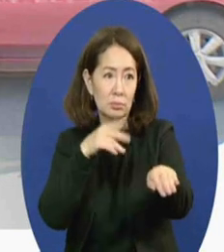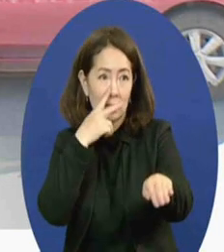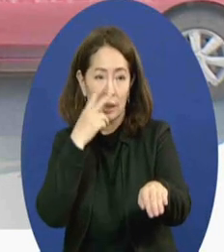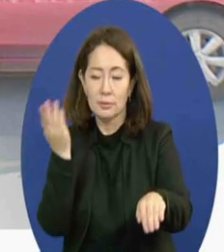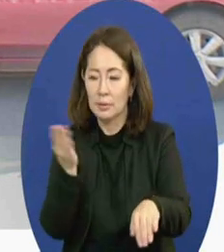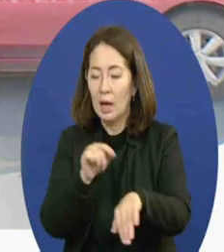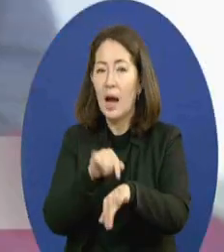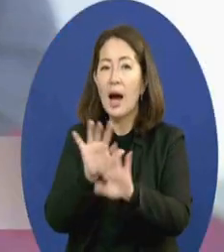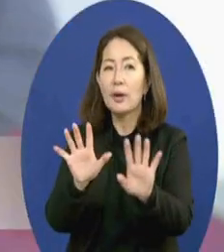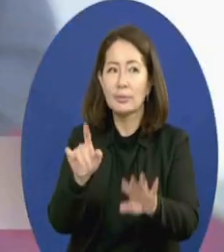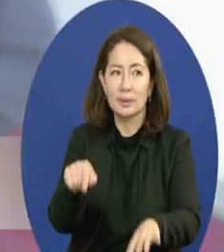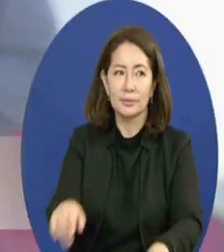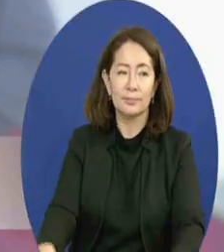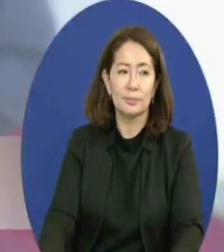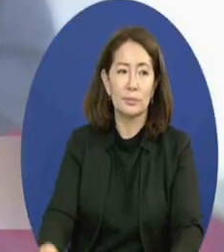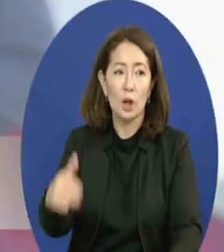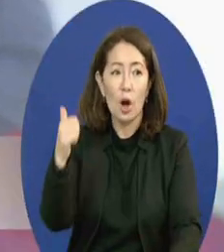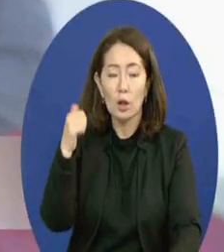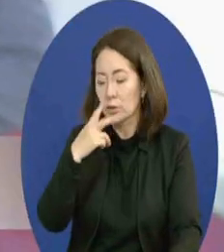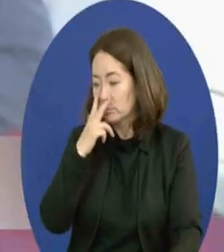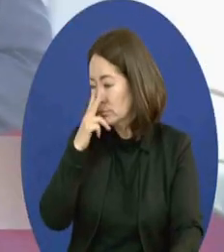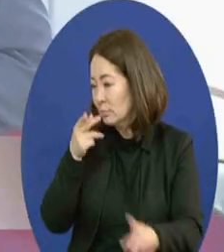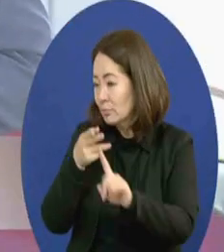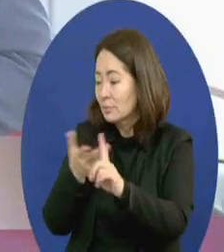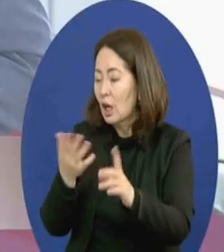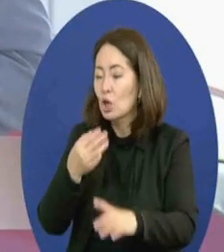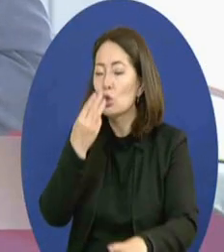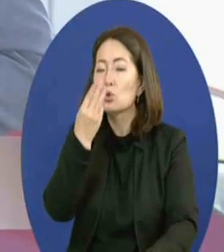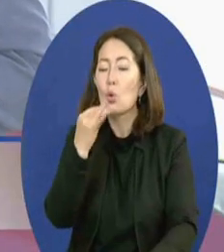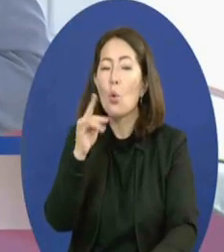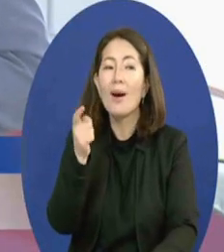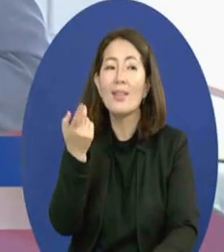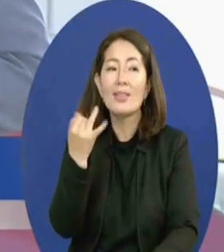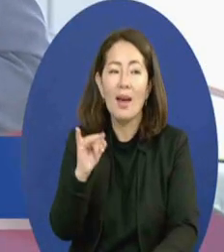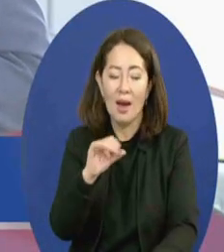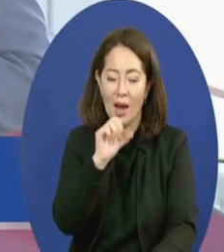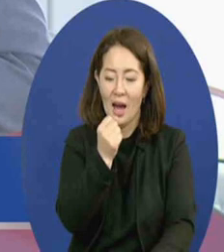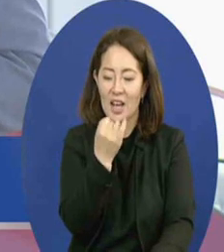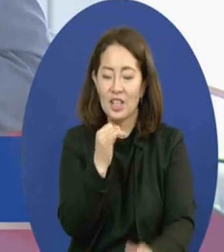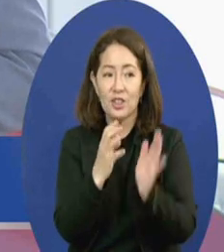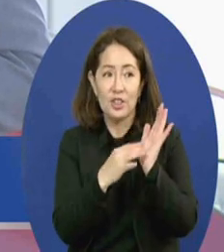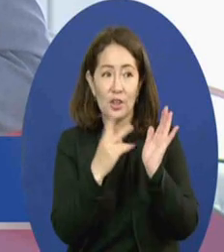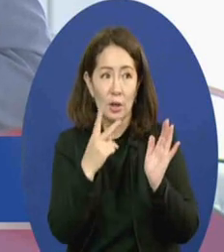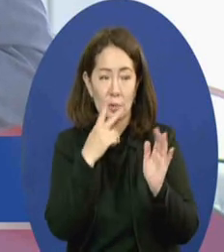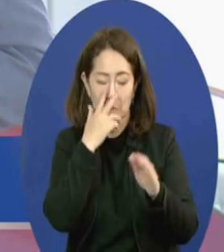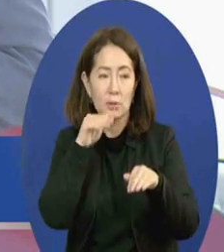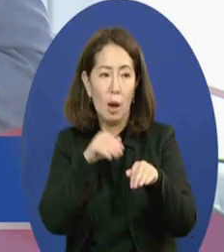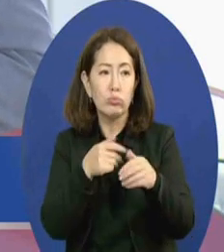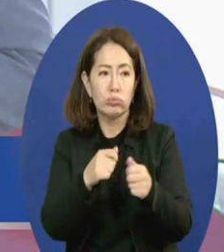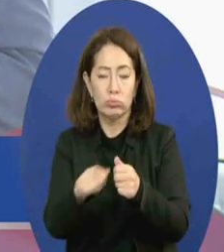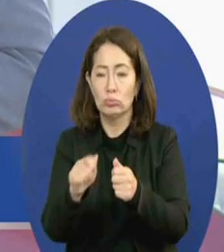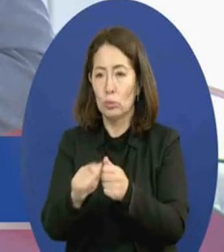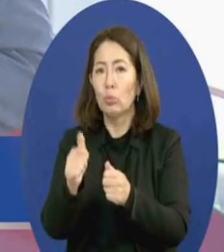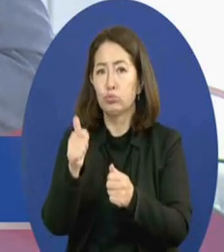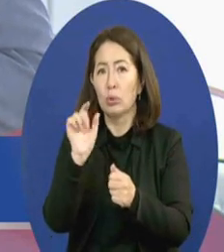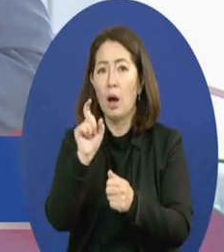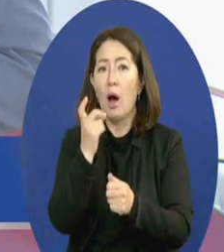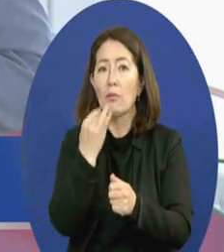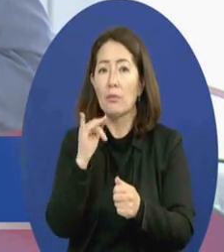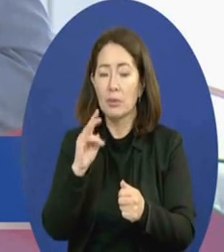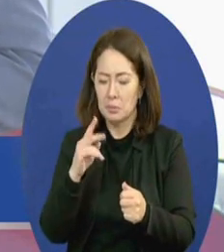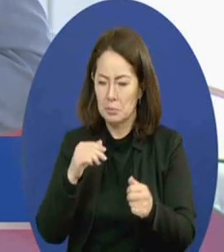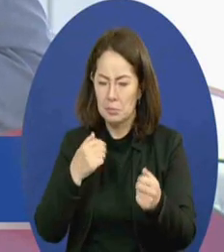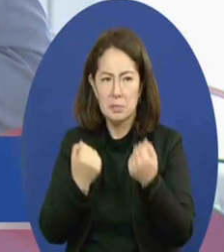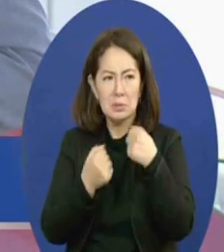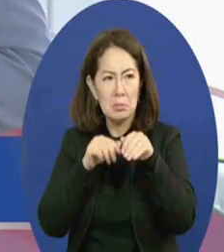байлаа. Яг одоо бид шунхлаа шатхуун түгээх станц дээр ирсэн байна. Энд АИ-92 автобензиныг хэвээ олгож байна. За, шатхуун түгээх станцууд